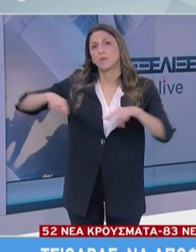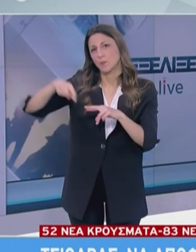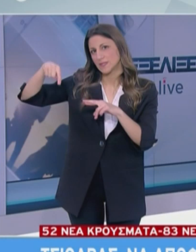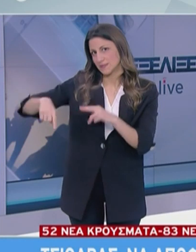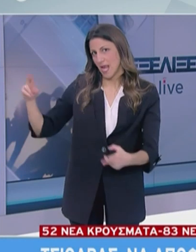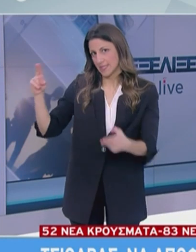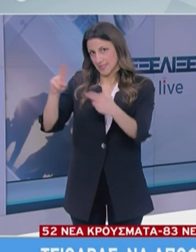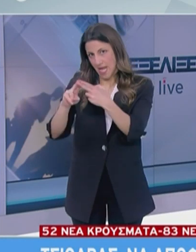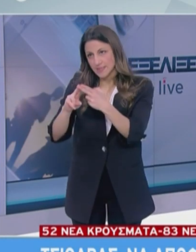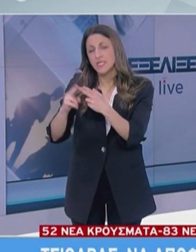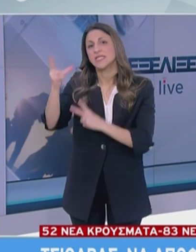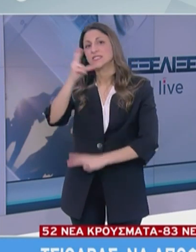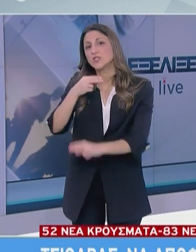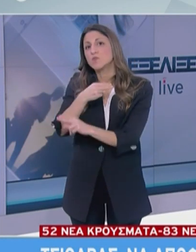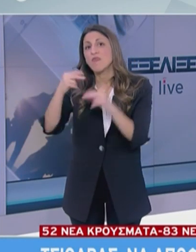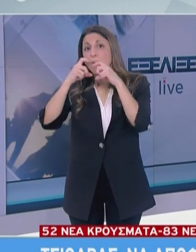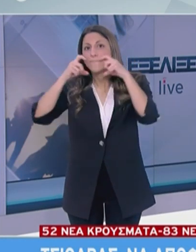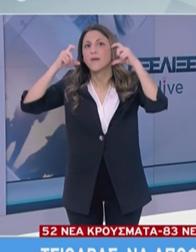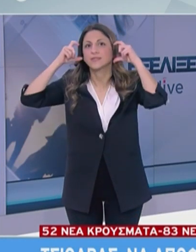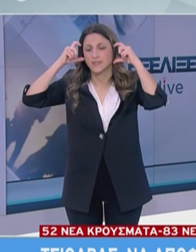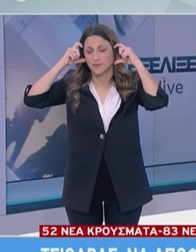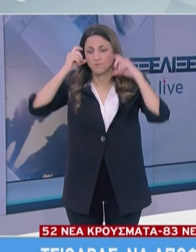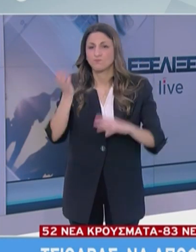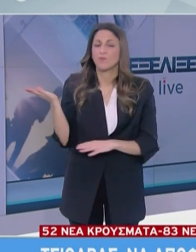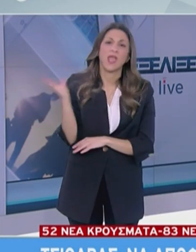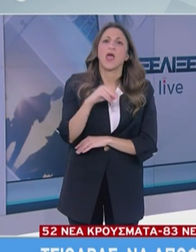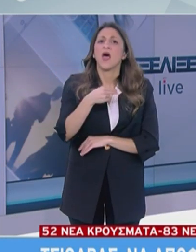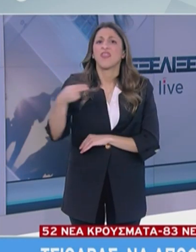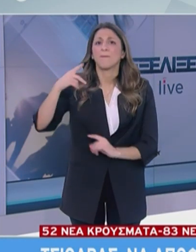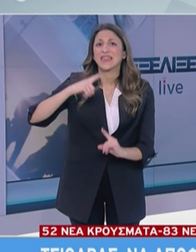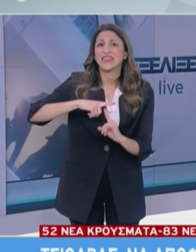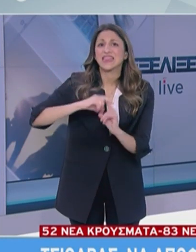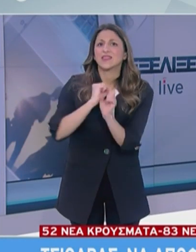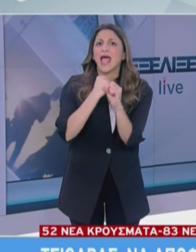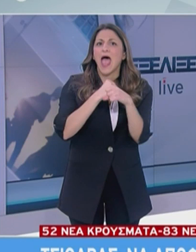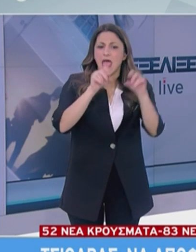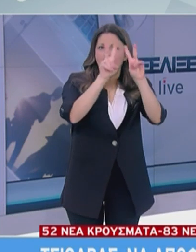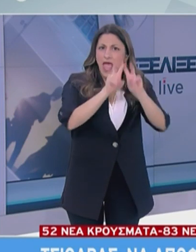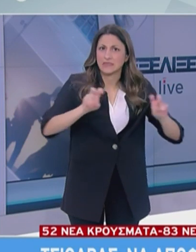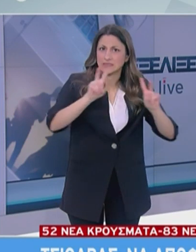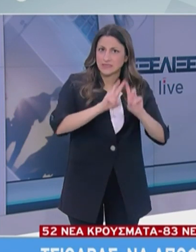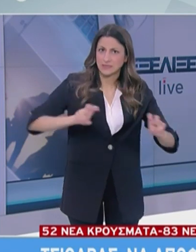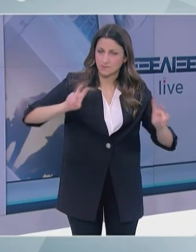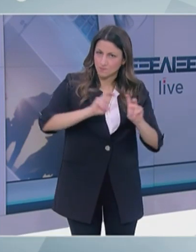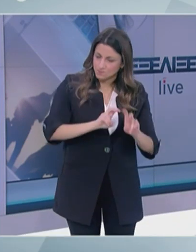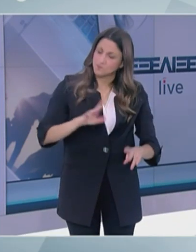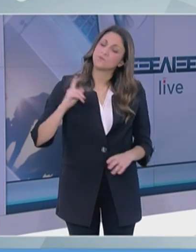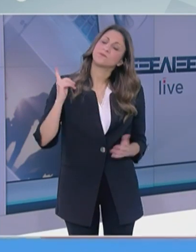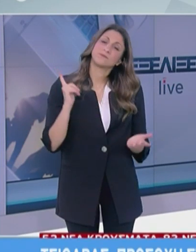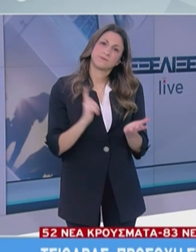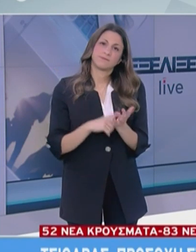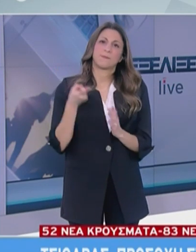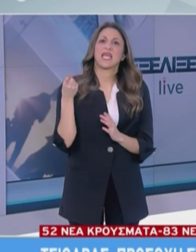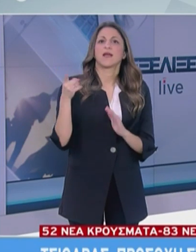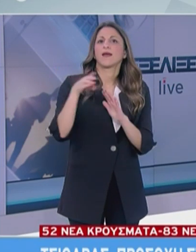μετά. Θα επανέλθω για λίγο στο θέμα των τεστ. Μια στρατηγική τεστ, όπως έχω πει, πρέπει να έχει